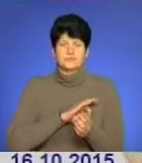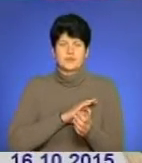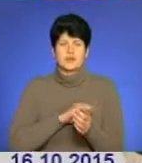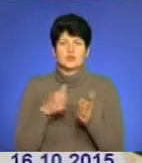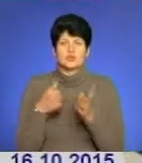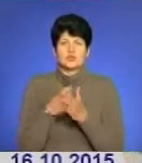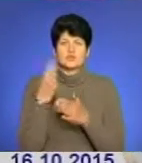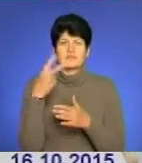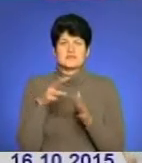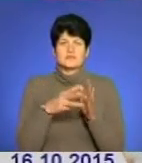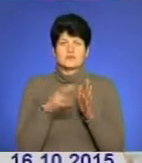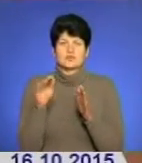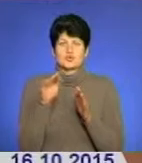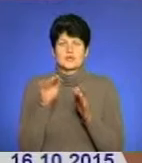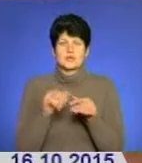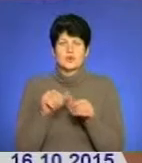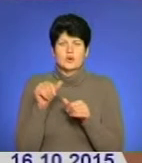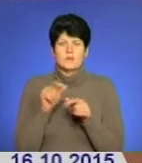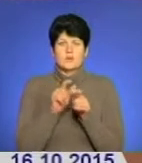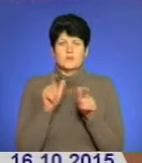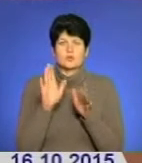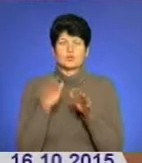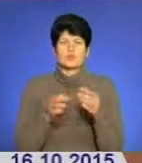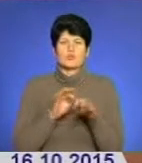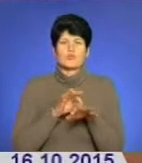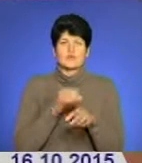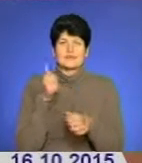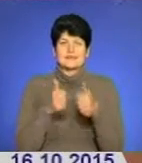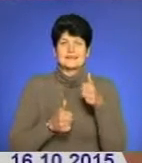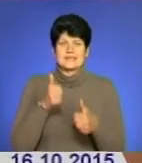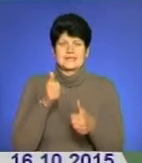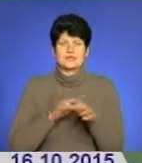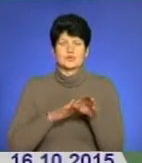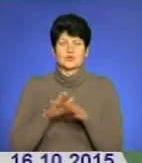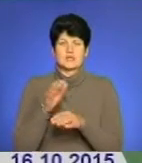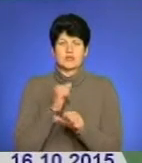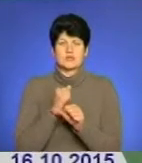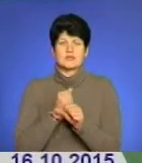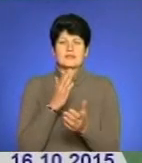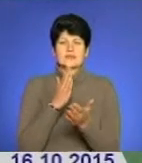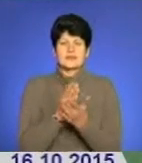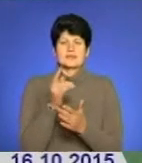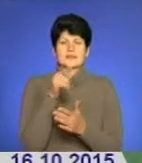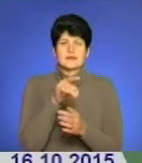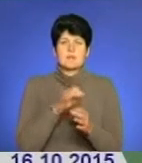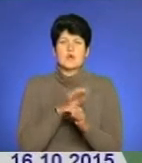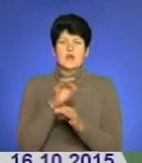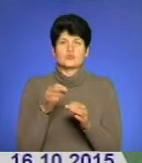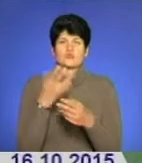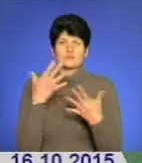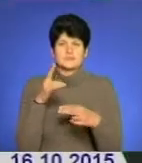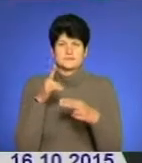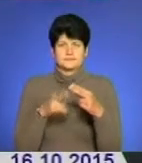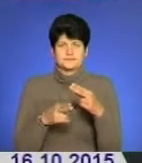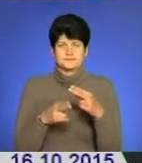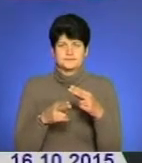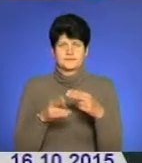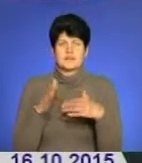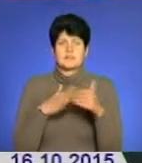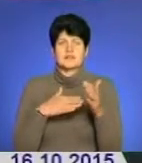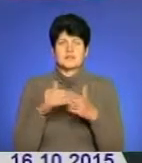28 жовтня на деяких об'єктах будуть проводити тендери щодо виконання робіт. Однак є такі проекти, що вже на завершенні. Практично